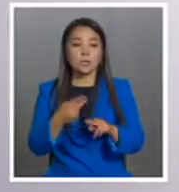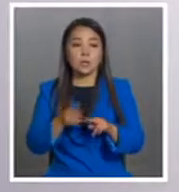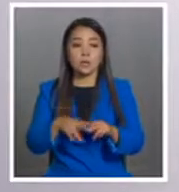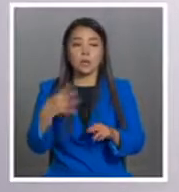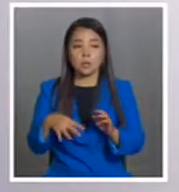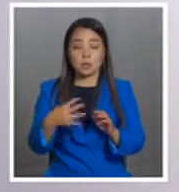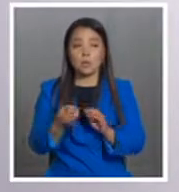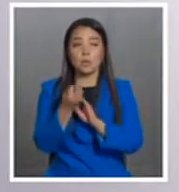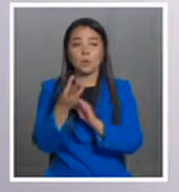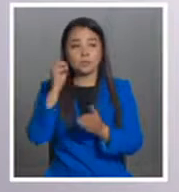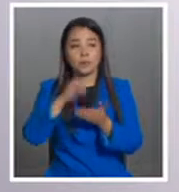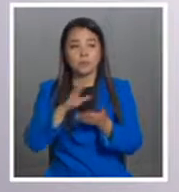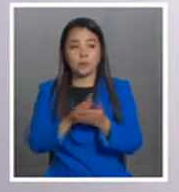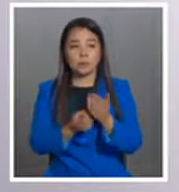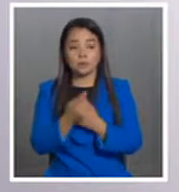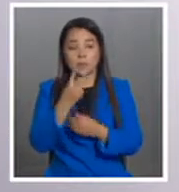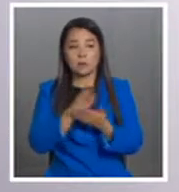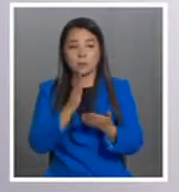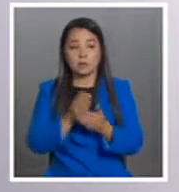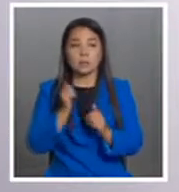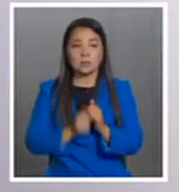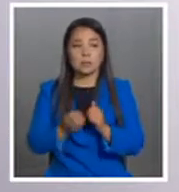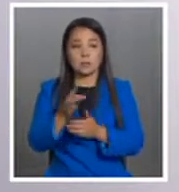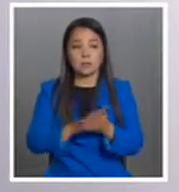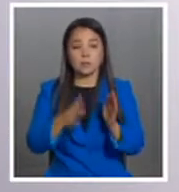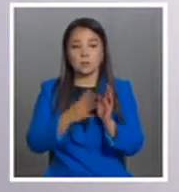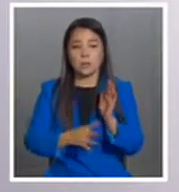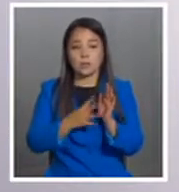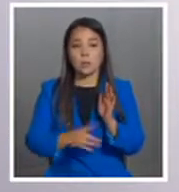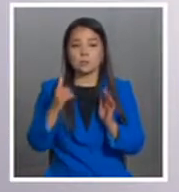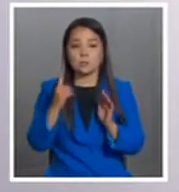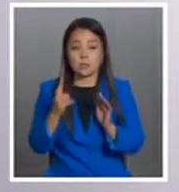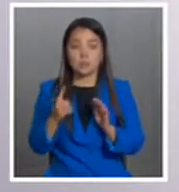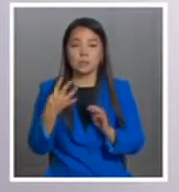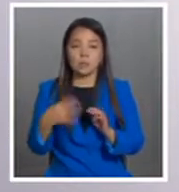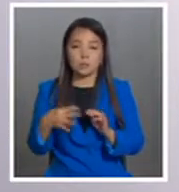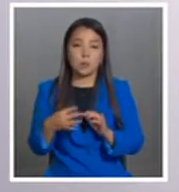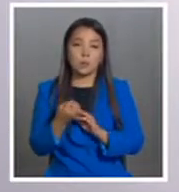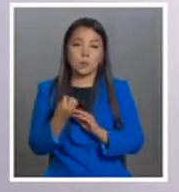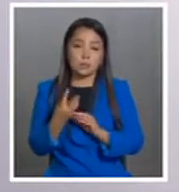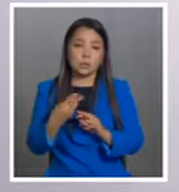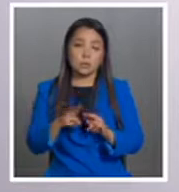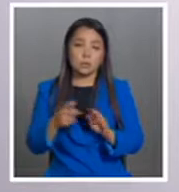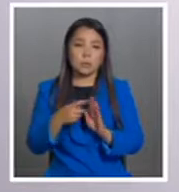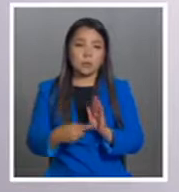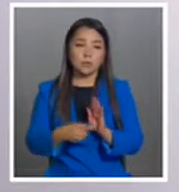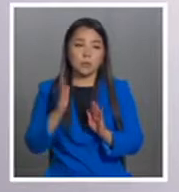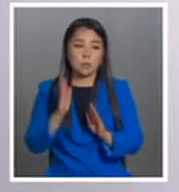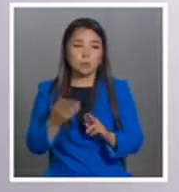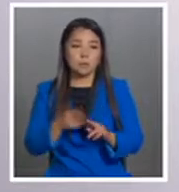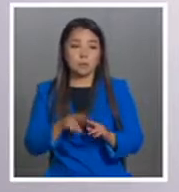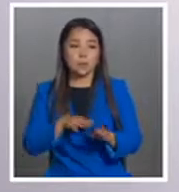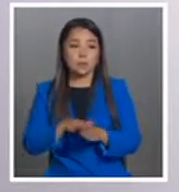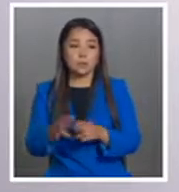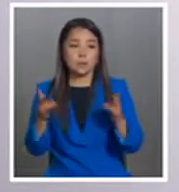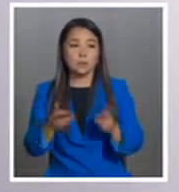40-тан 13 деген бөлшек пайда болады. Әрі қарай 91-ді осы 40-тан 13 бөлшегіне бөлеміз. Ал бұл бөлуді орындау үшін